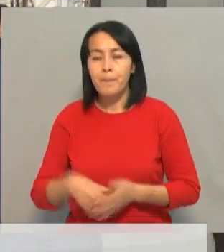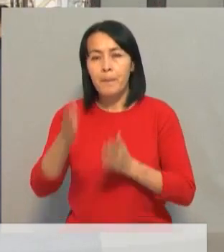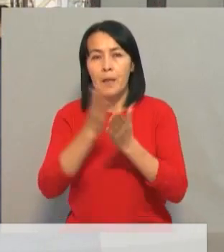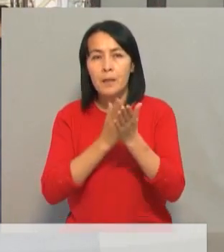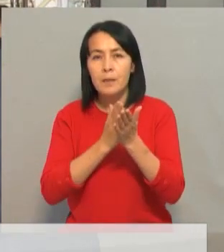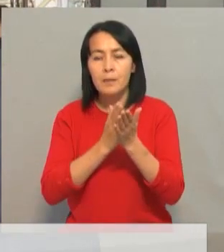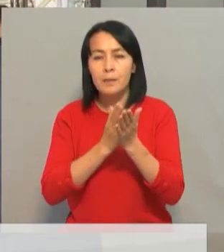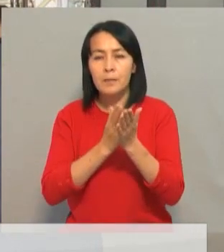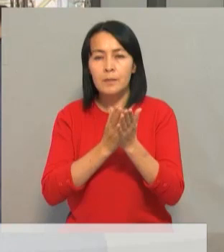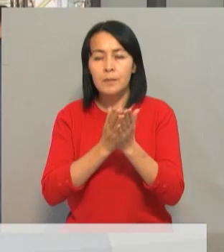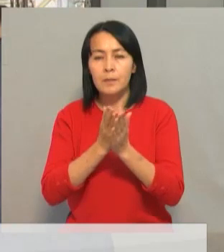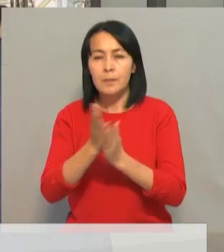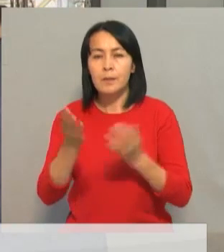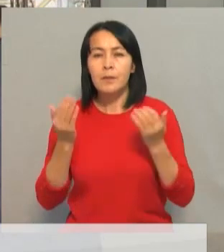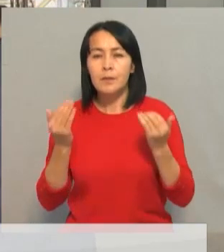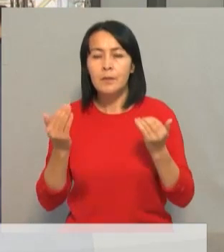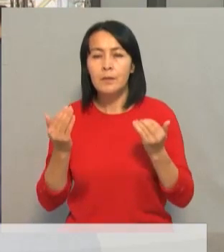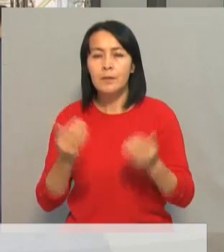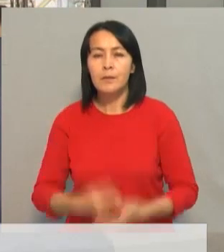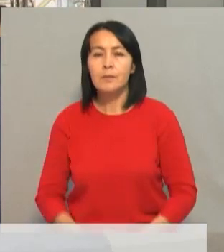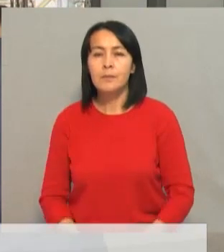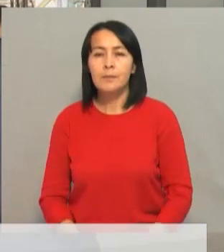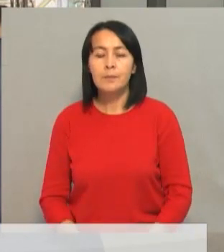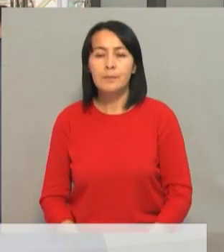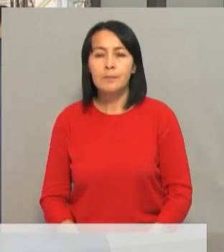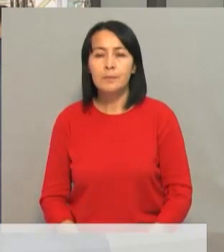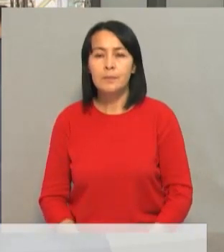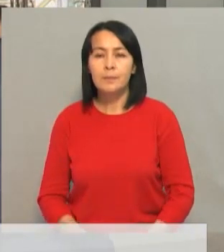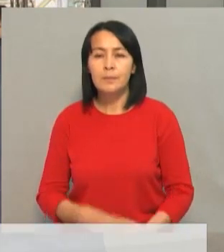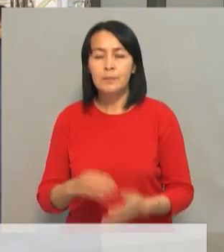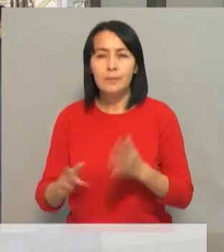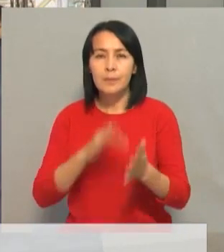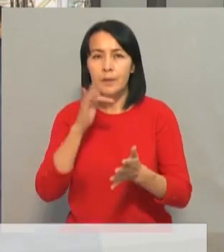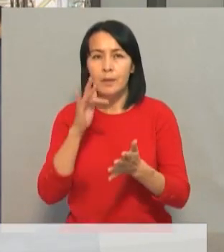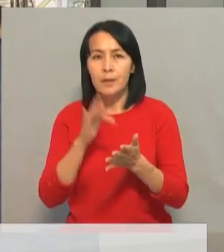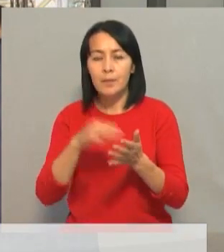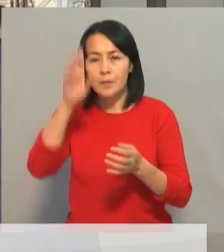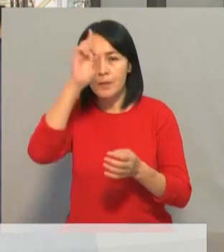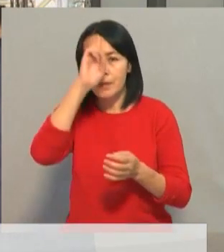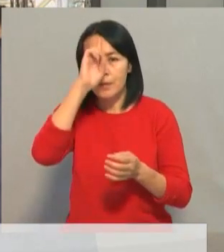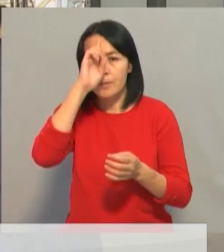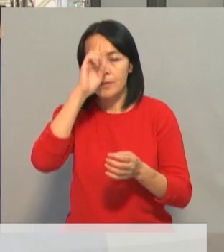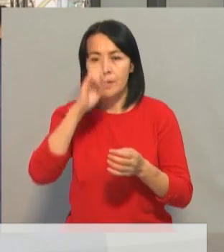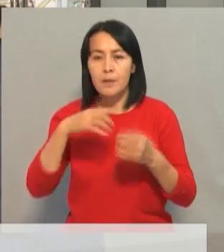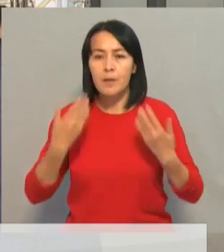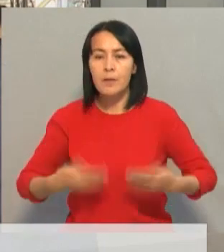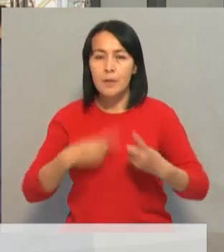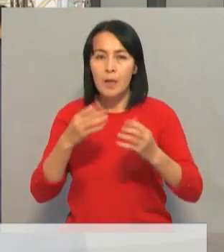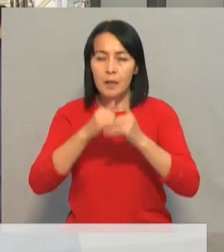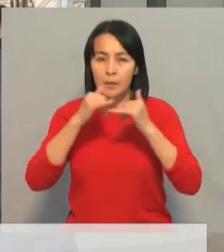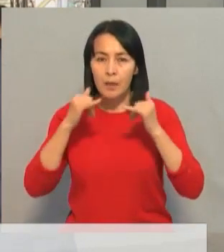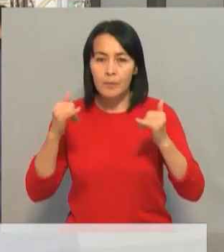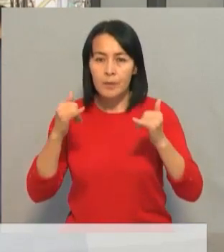бағыттан біздің жастар үлкен осы қаламыздың, осы еліміздің әл-ауқатын көтереді